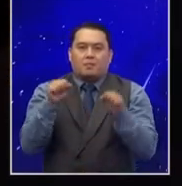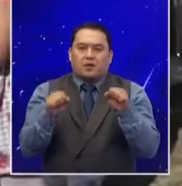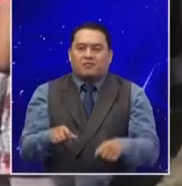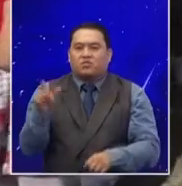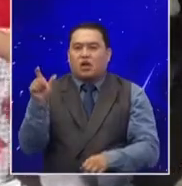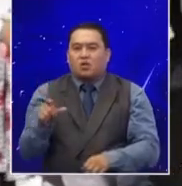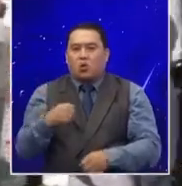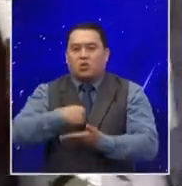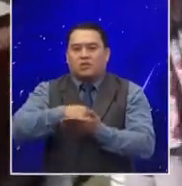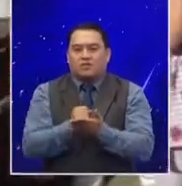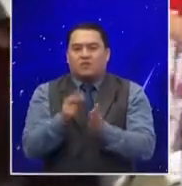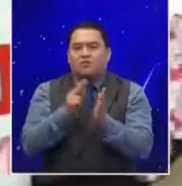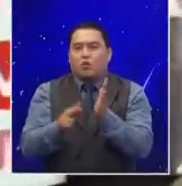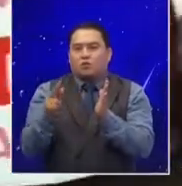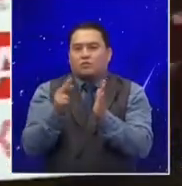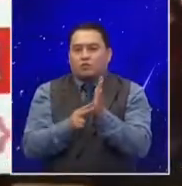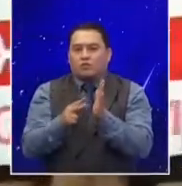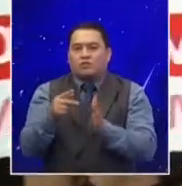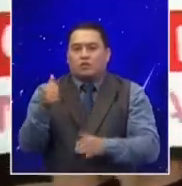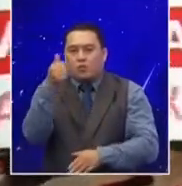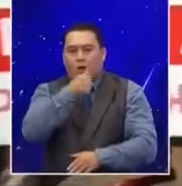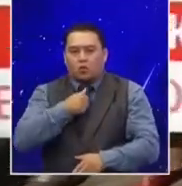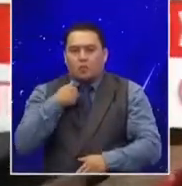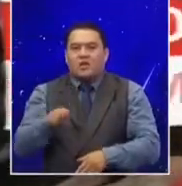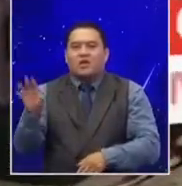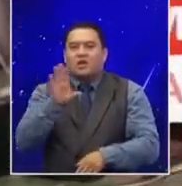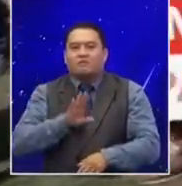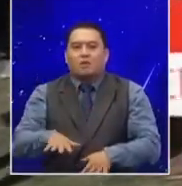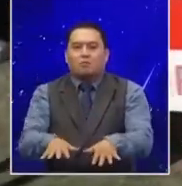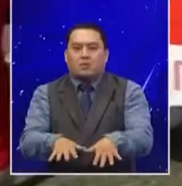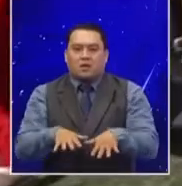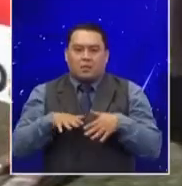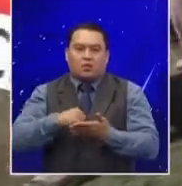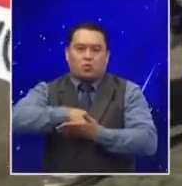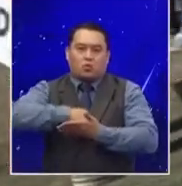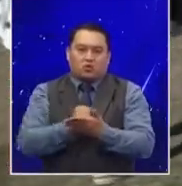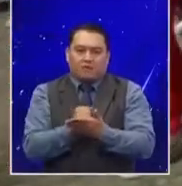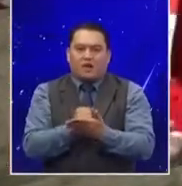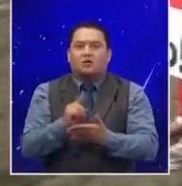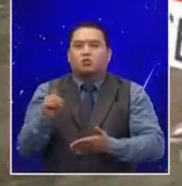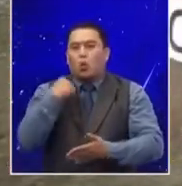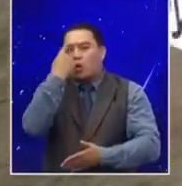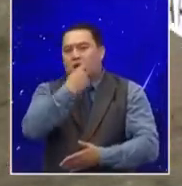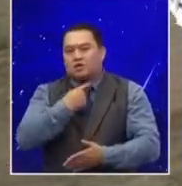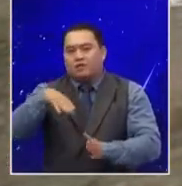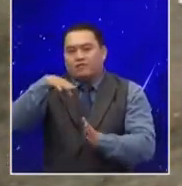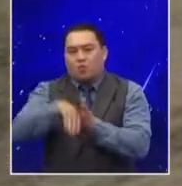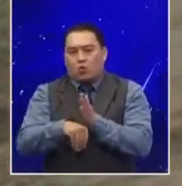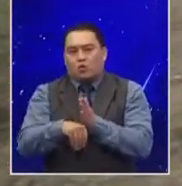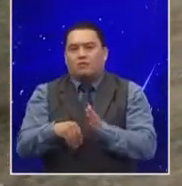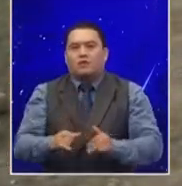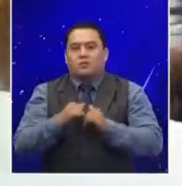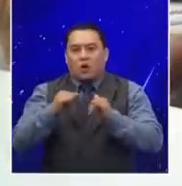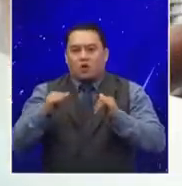человека была утверждена в 1988 году Европейским парламентом. Она вручается лицам, внесшим